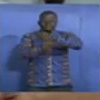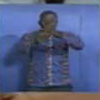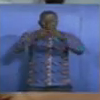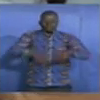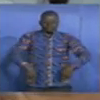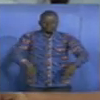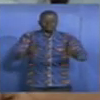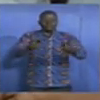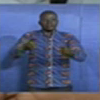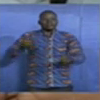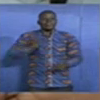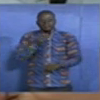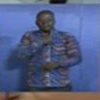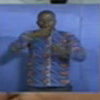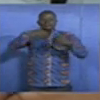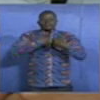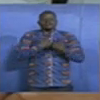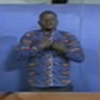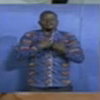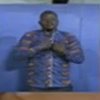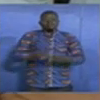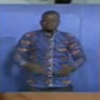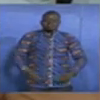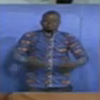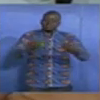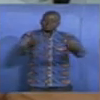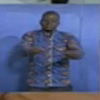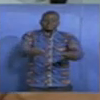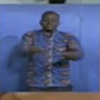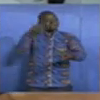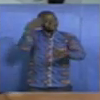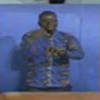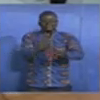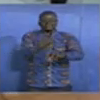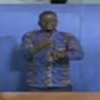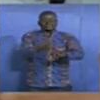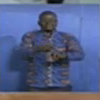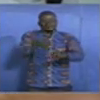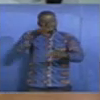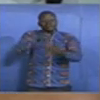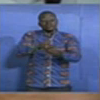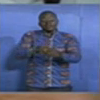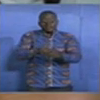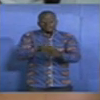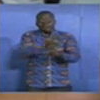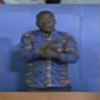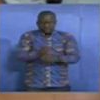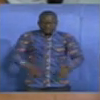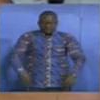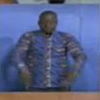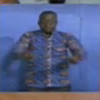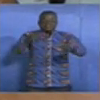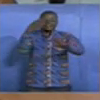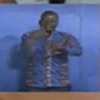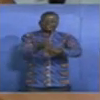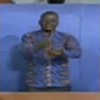avions exposé un peu la difficulté de l'entretien de nos routes, la difficulté que